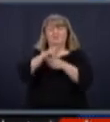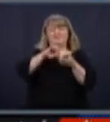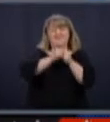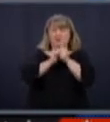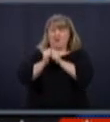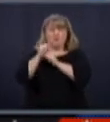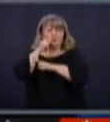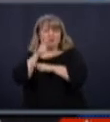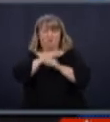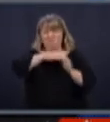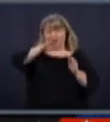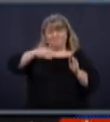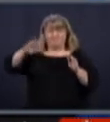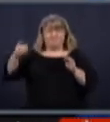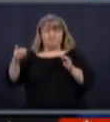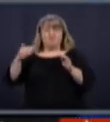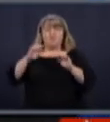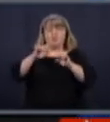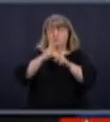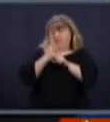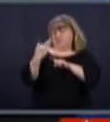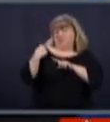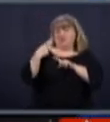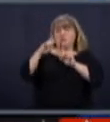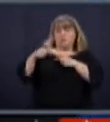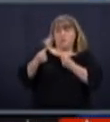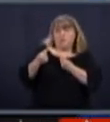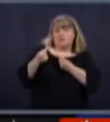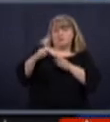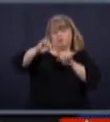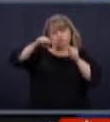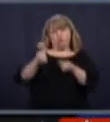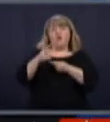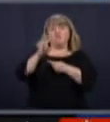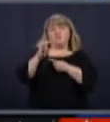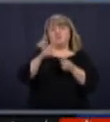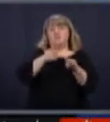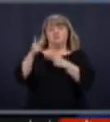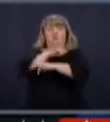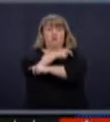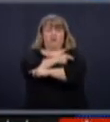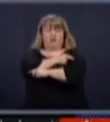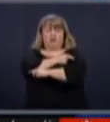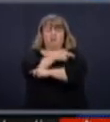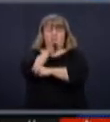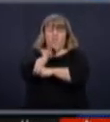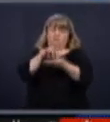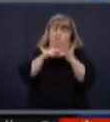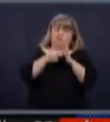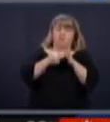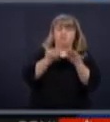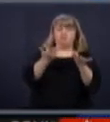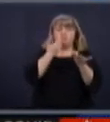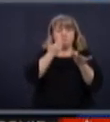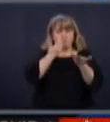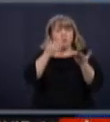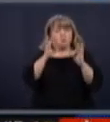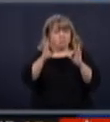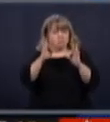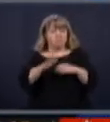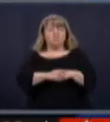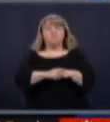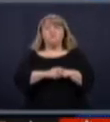semaine, on a une baisse de 70 dans le nombre d'hospitalisations, donc c'est quand même significatif. Il n'y a